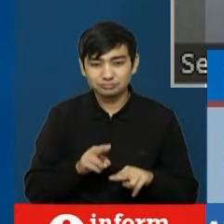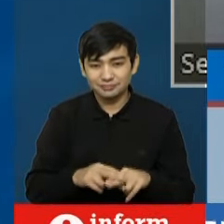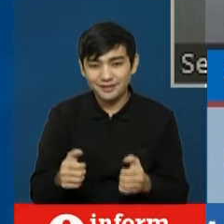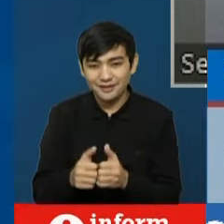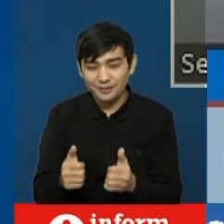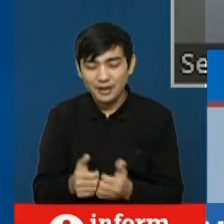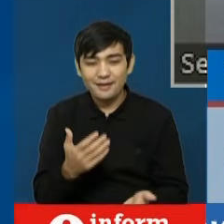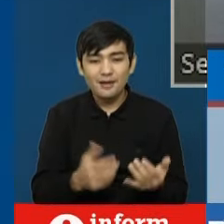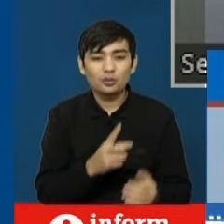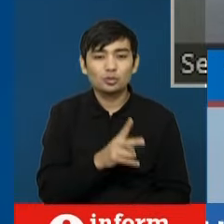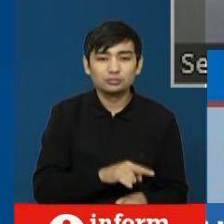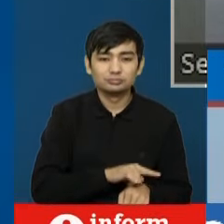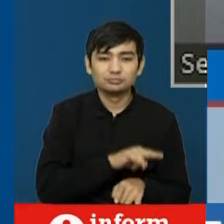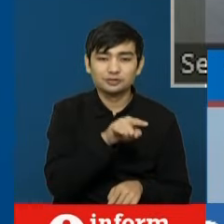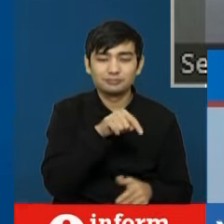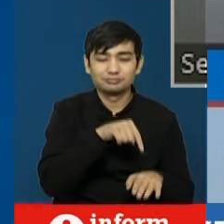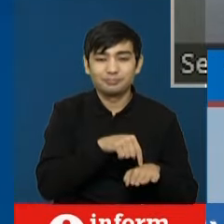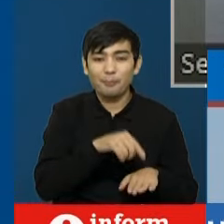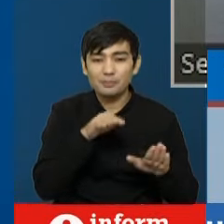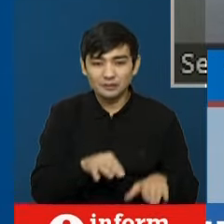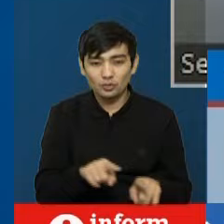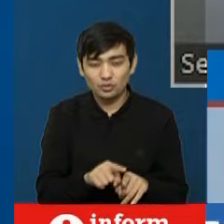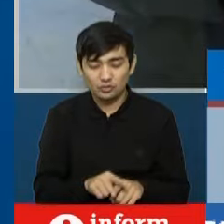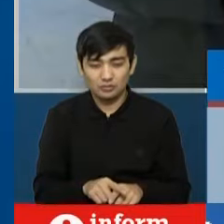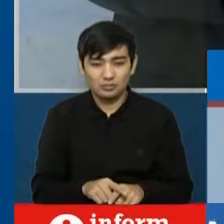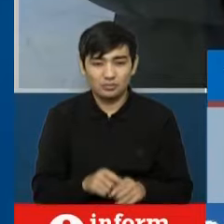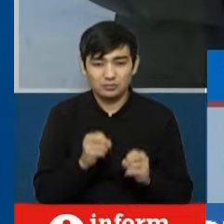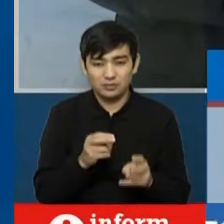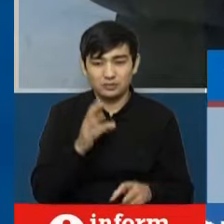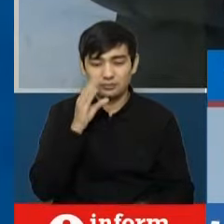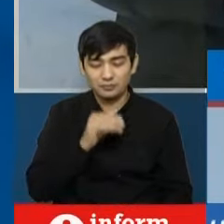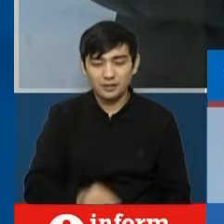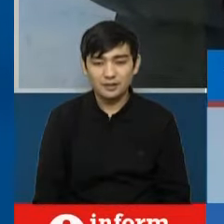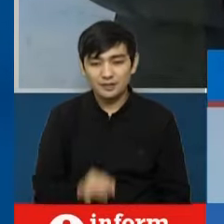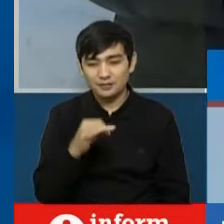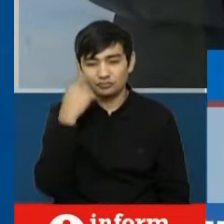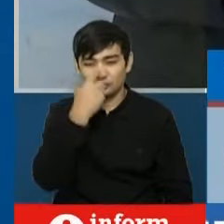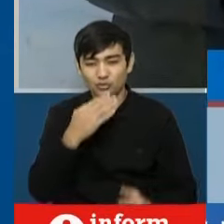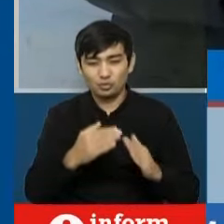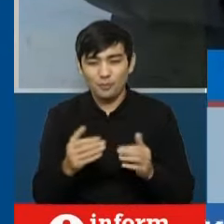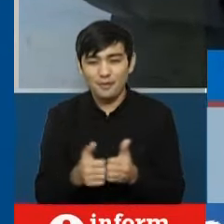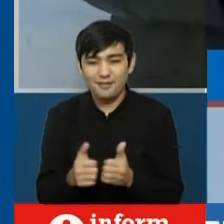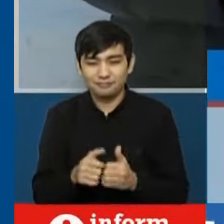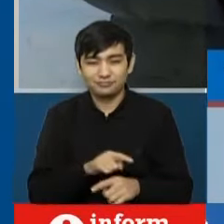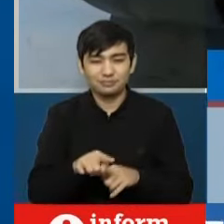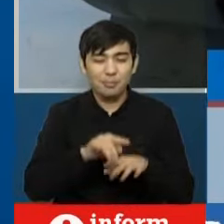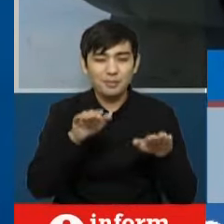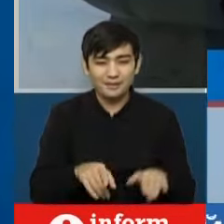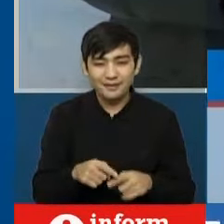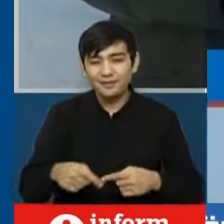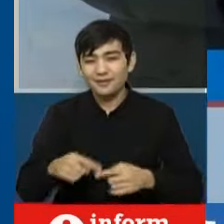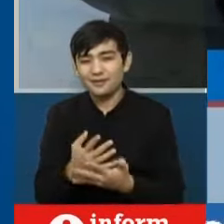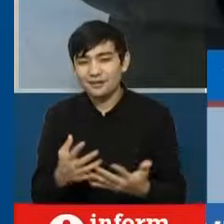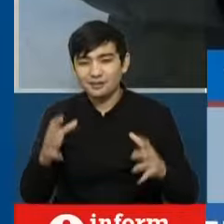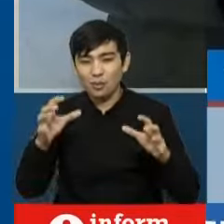находятся на земле, и тех, которые, пассажиров, которые летят самолетами. Что касается частных домов вблизи аэродромов, если некоторые